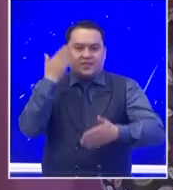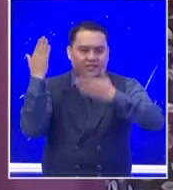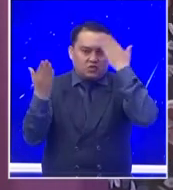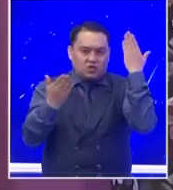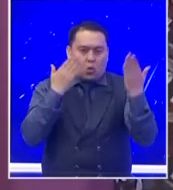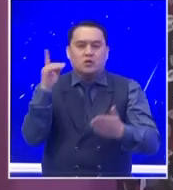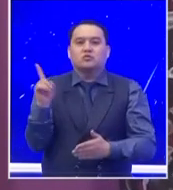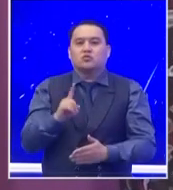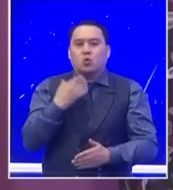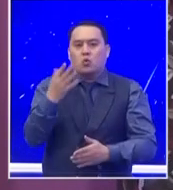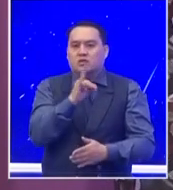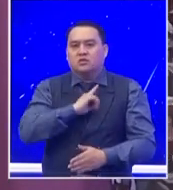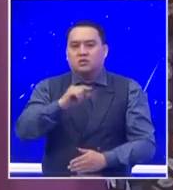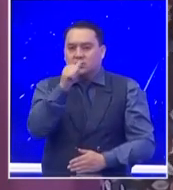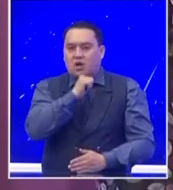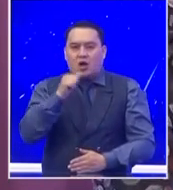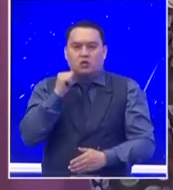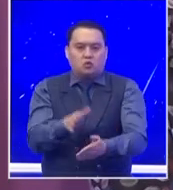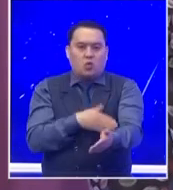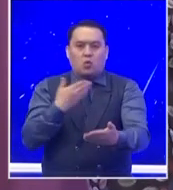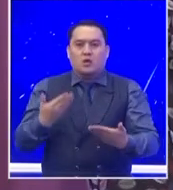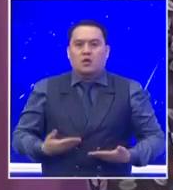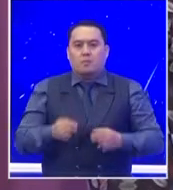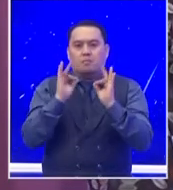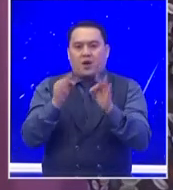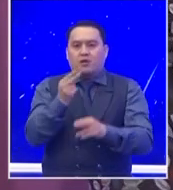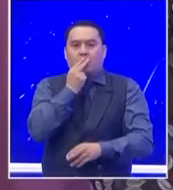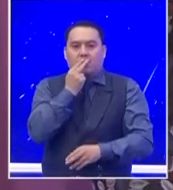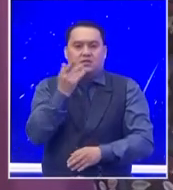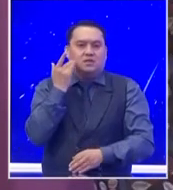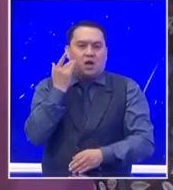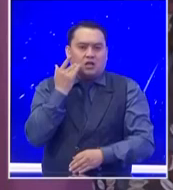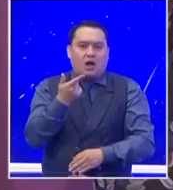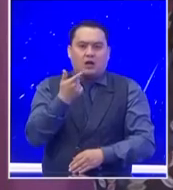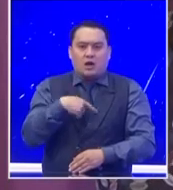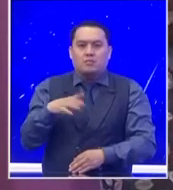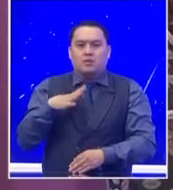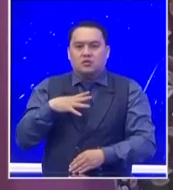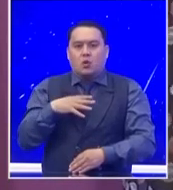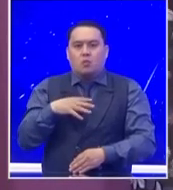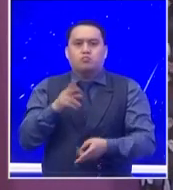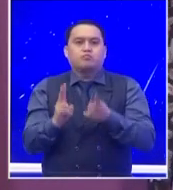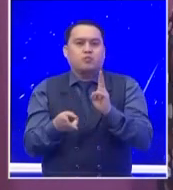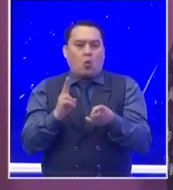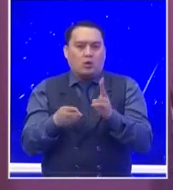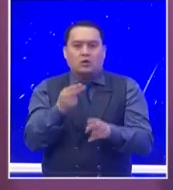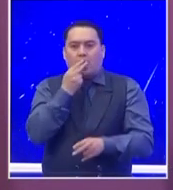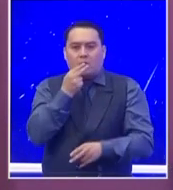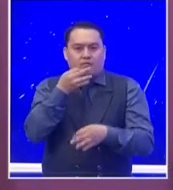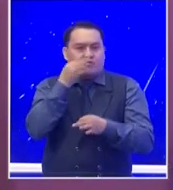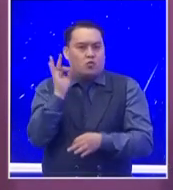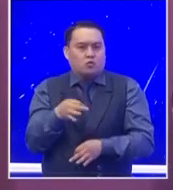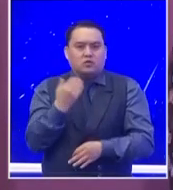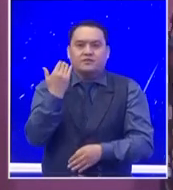Я считаю, что ее секрет долголетия – это правильное питание. Она сама в свое время была искусным поваром. Очень